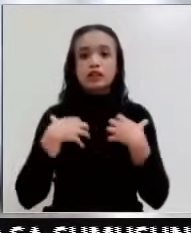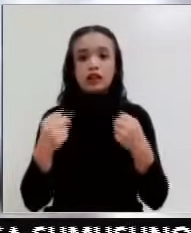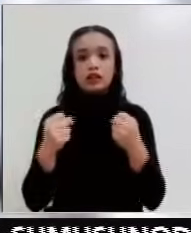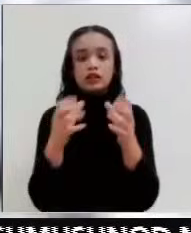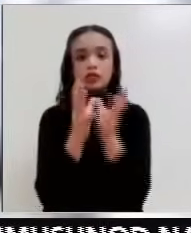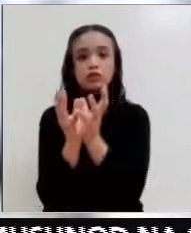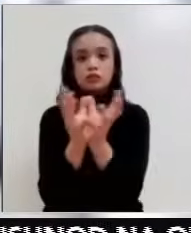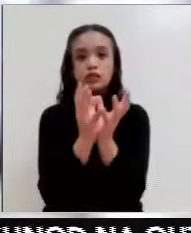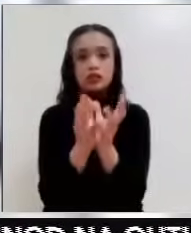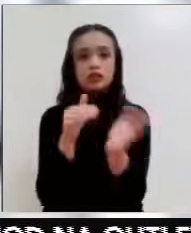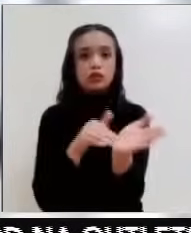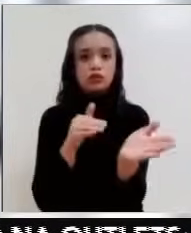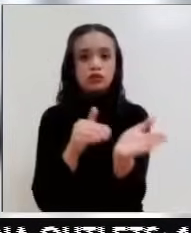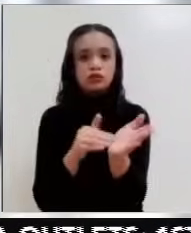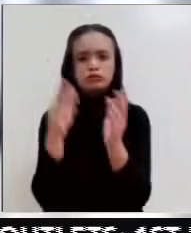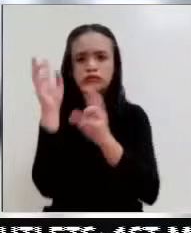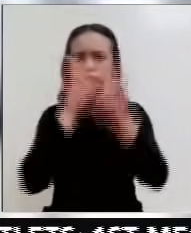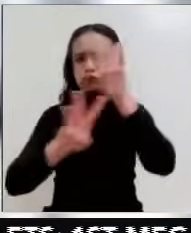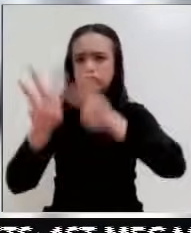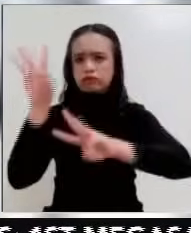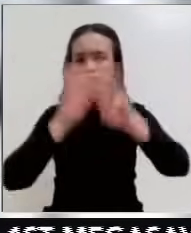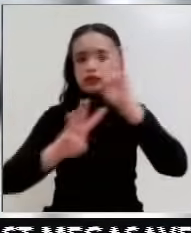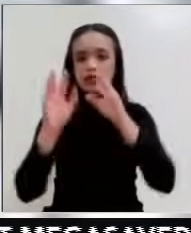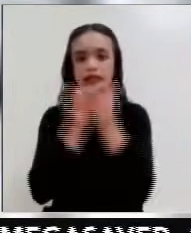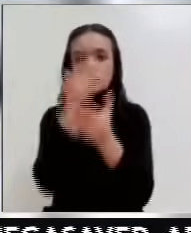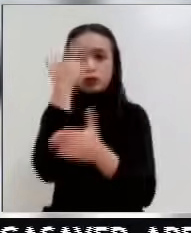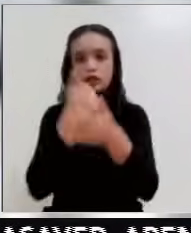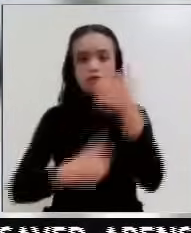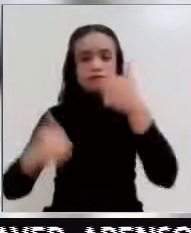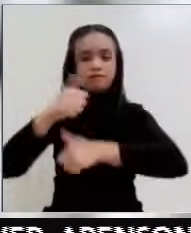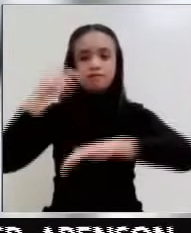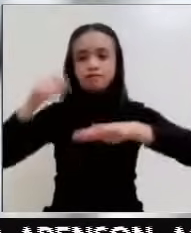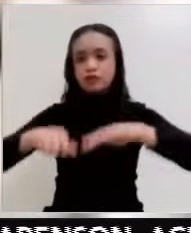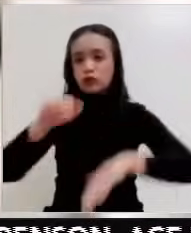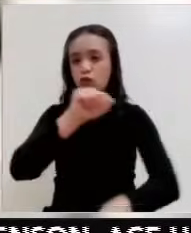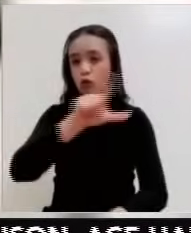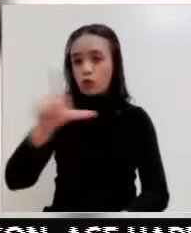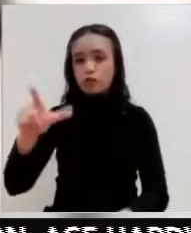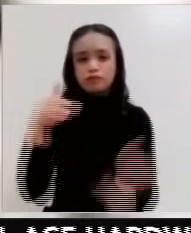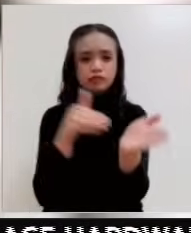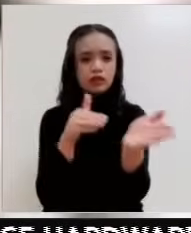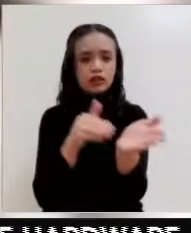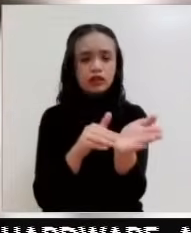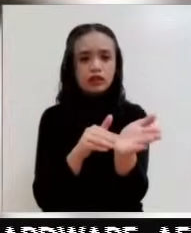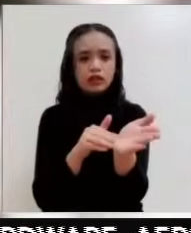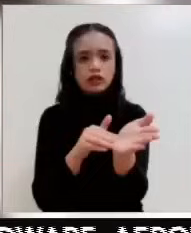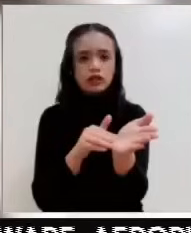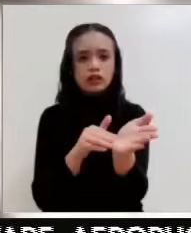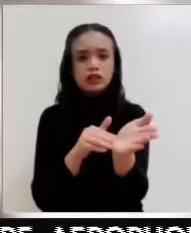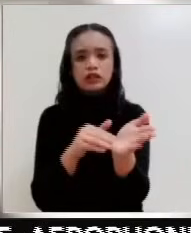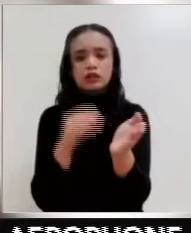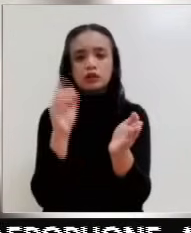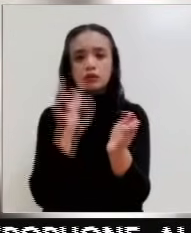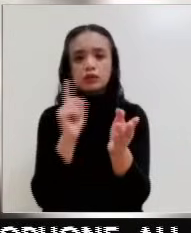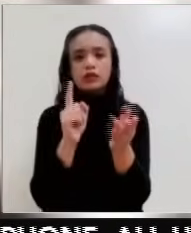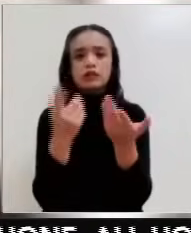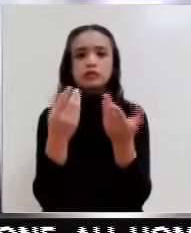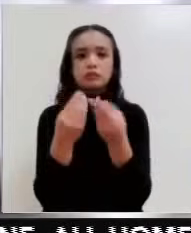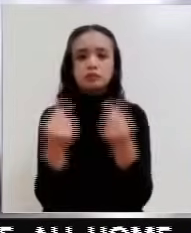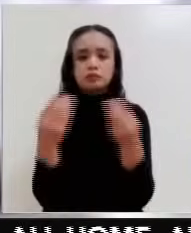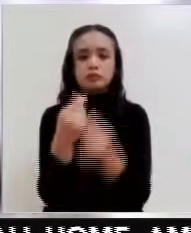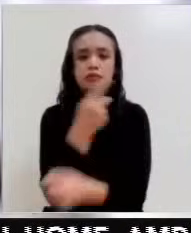Kaya may pakiusap si Chief Justice Gizmundo sa mga doktor na maaaring ilagnang gumamot ng mga abogado dahil sa